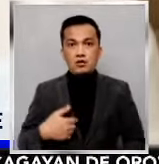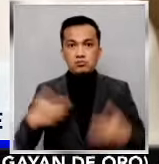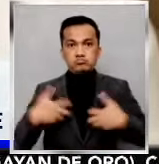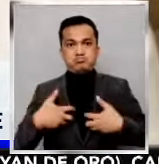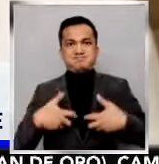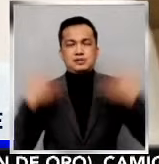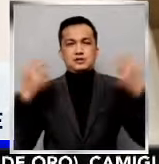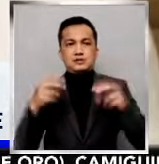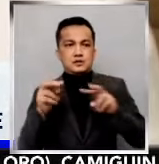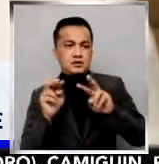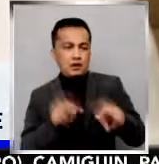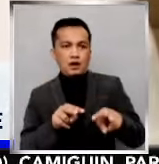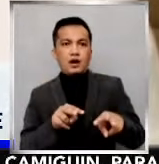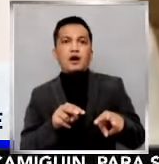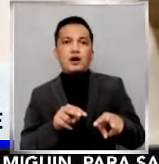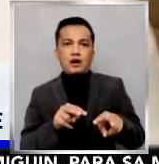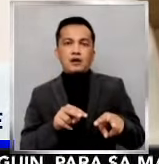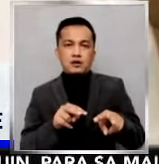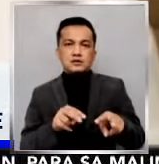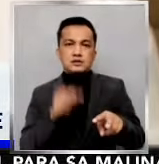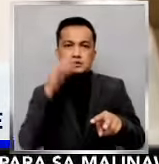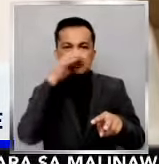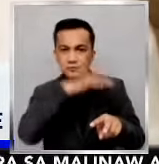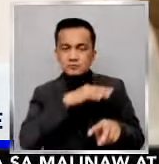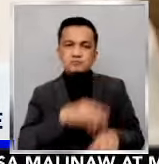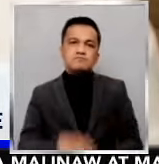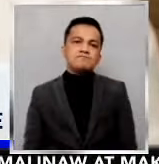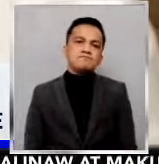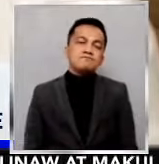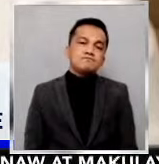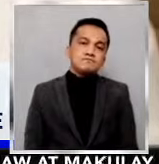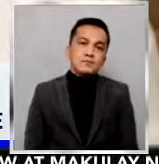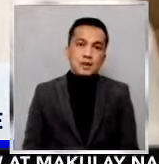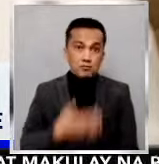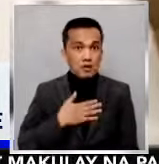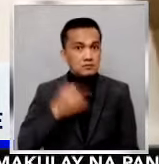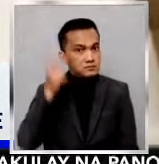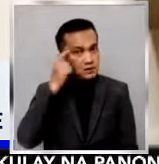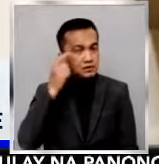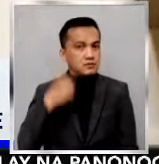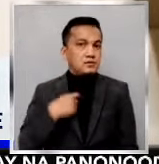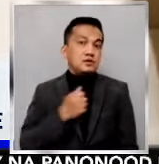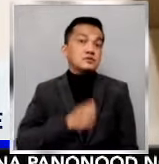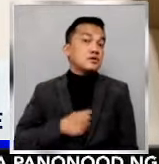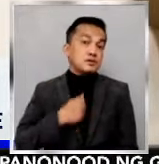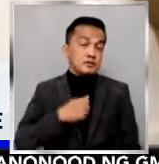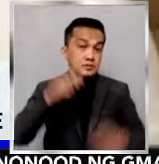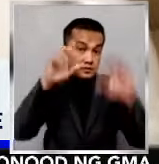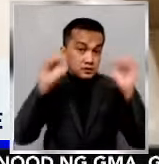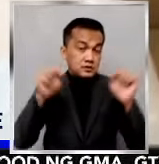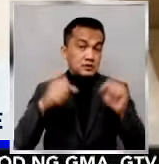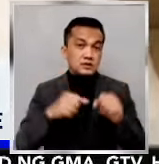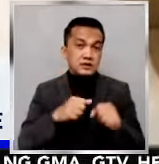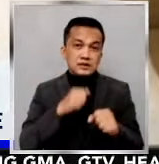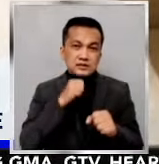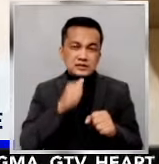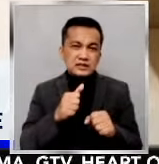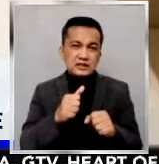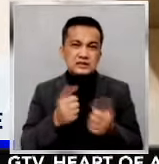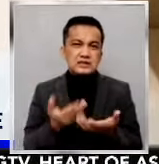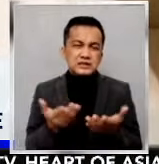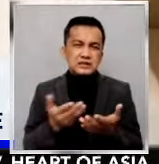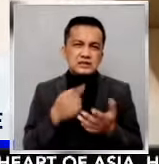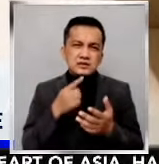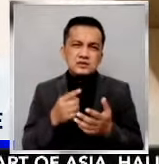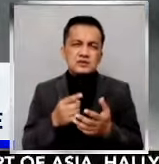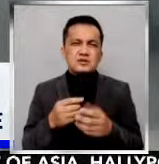talagang nagsisinungaling pa. So to my mind, I'm sorry Mr. President, if I don't please you, I'm not here to please you, I'm here to protect